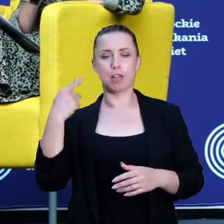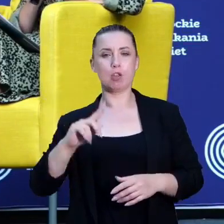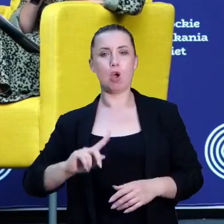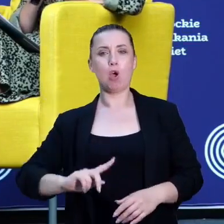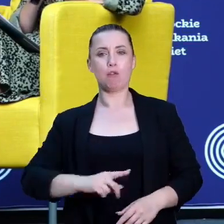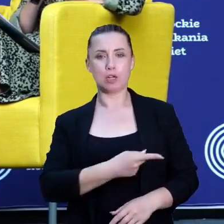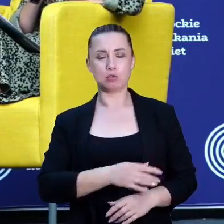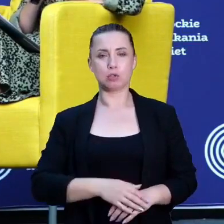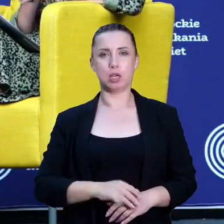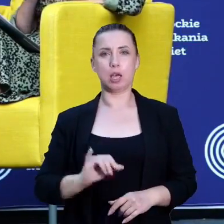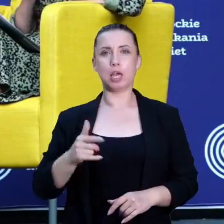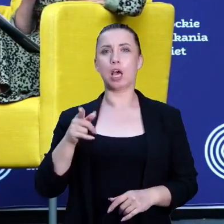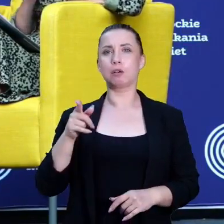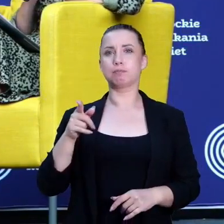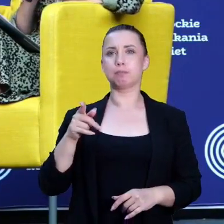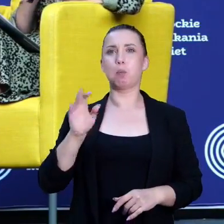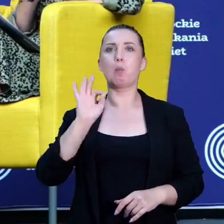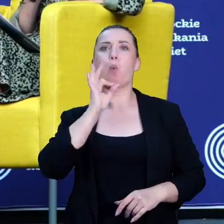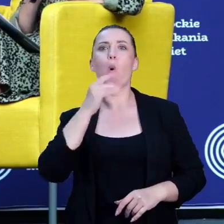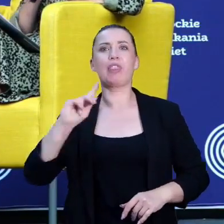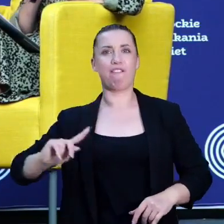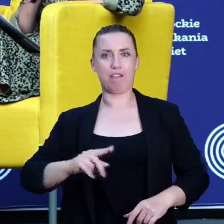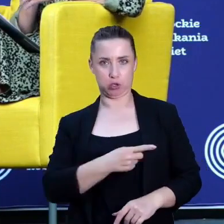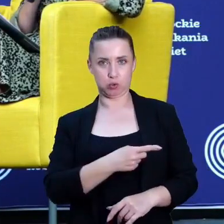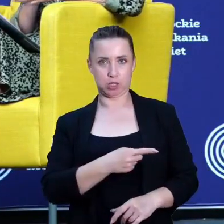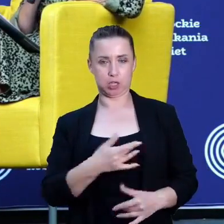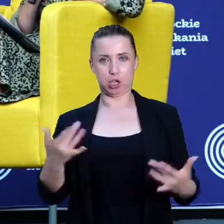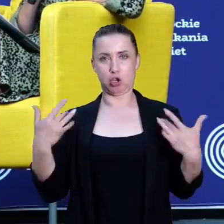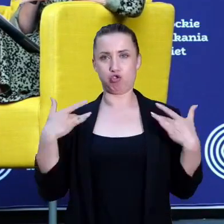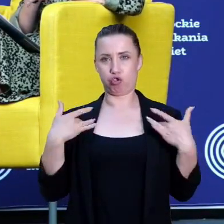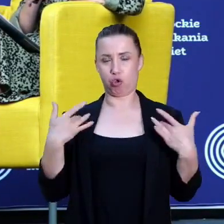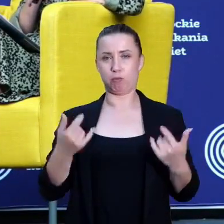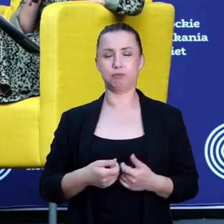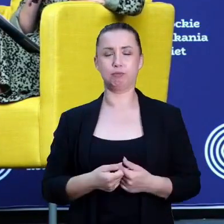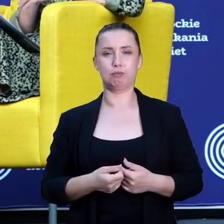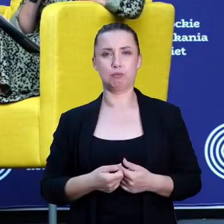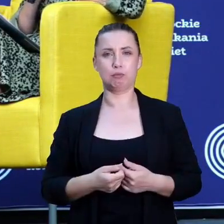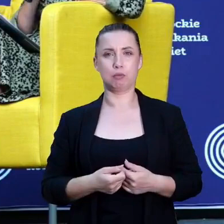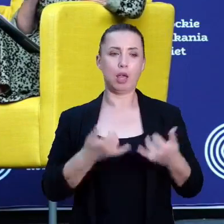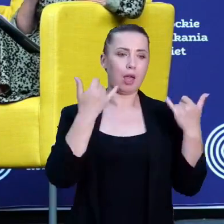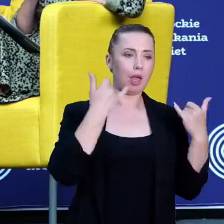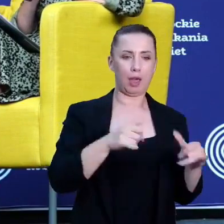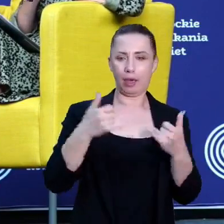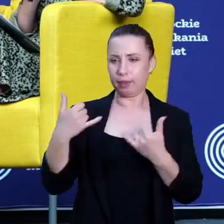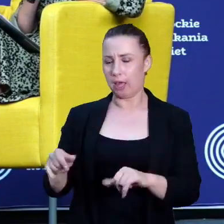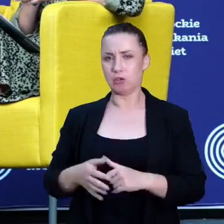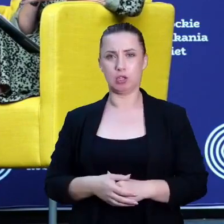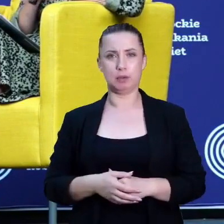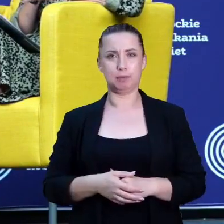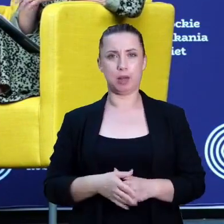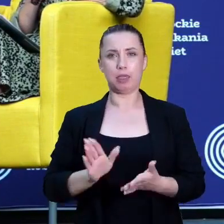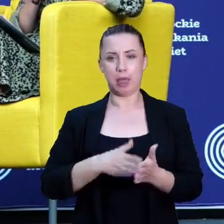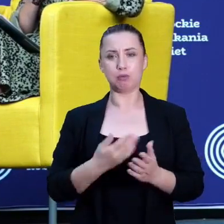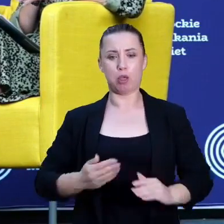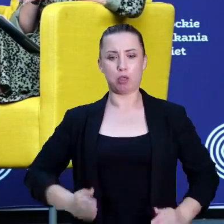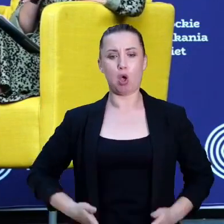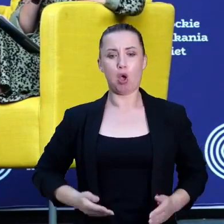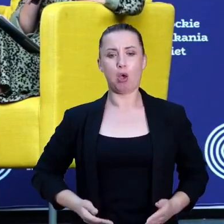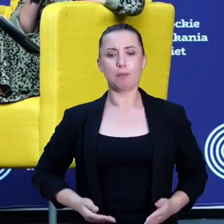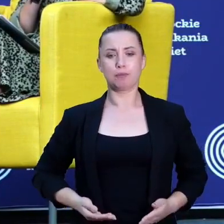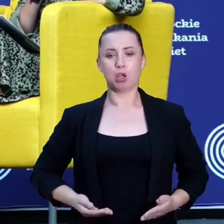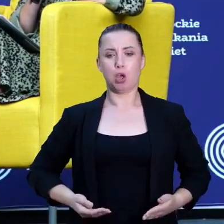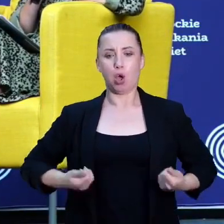francuski funkcjonują wcześniej, w tej tak zwanej pierwszej i drugiej fazie. Tak? One idą do pracy praktycznie tam 3 miesiące po urodzeniu dzieci. Nikt